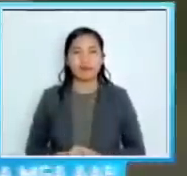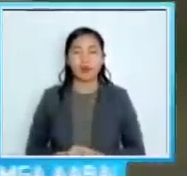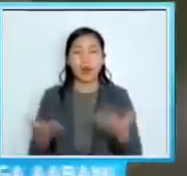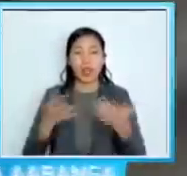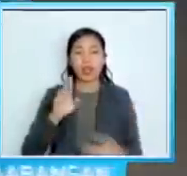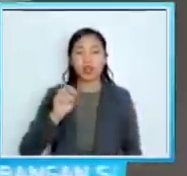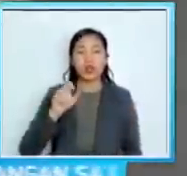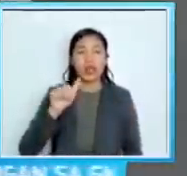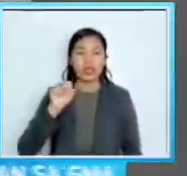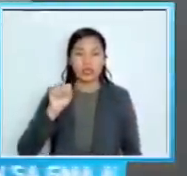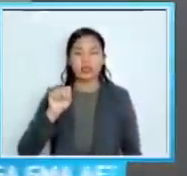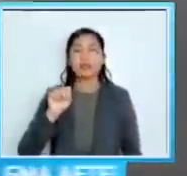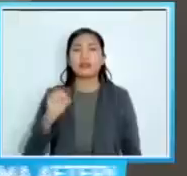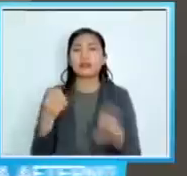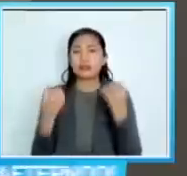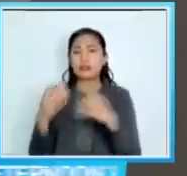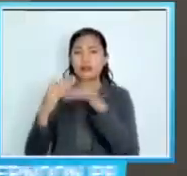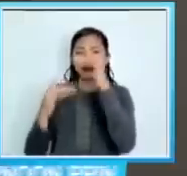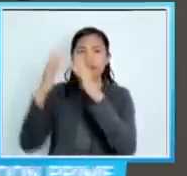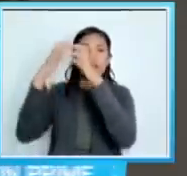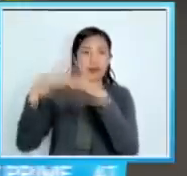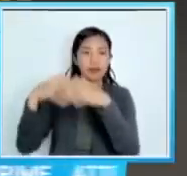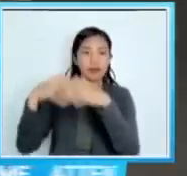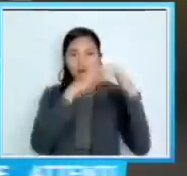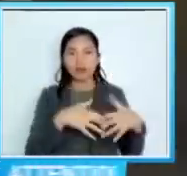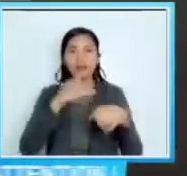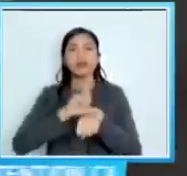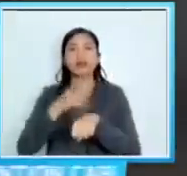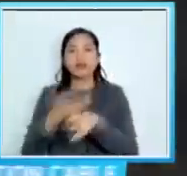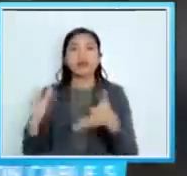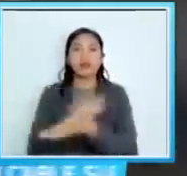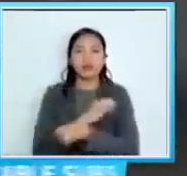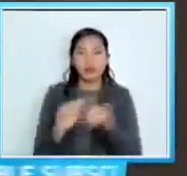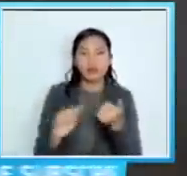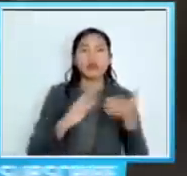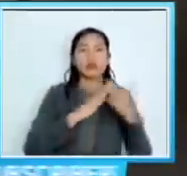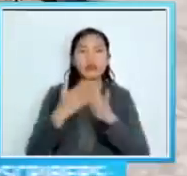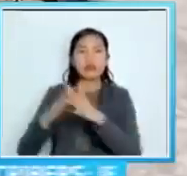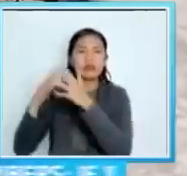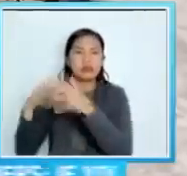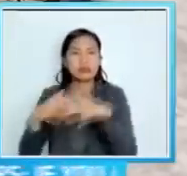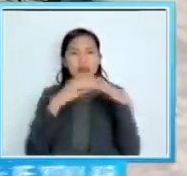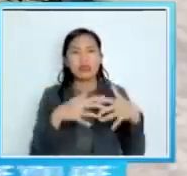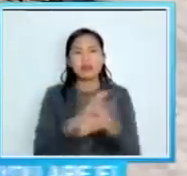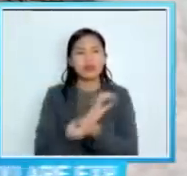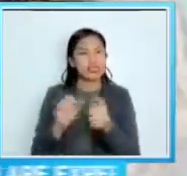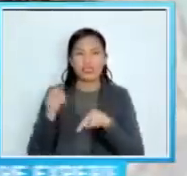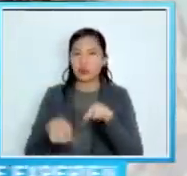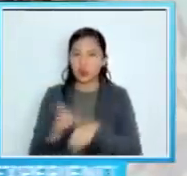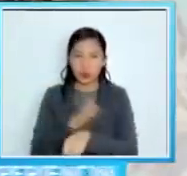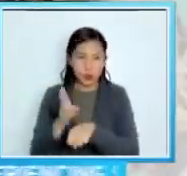Sira ang maraming istruktura at kabuhayan. Gayun din ang maraming bahay na nawasak at halos hindi na mapapakinabangan. Ganyan din ang